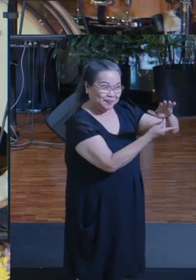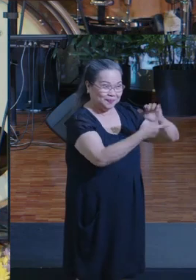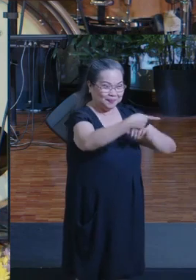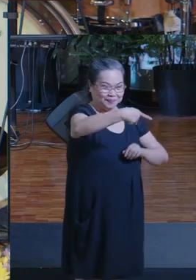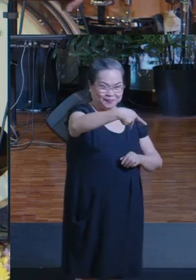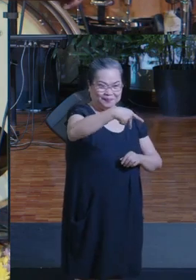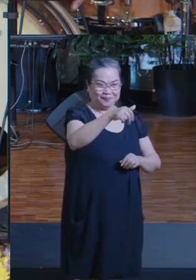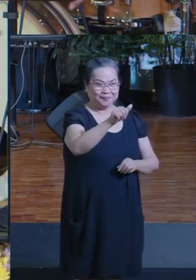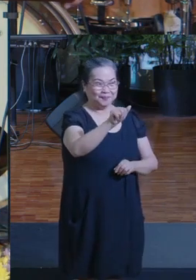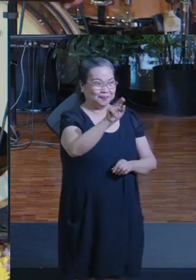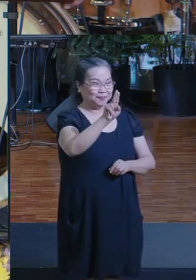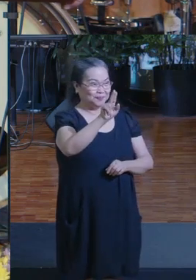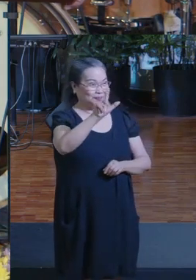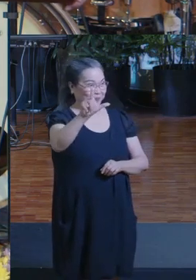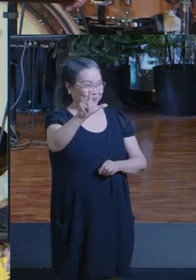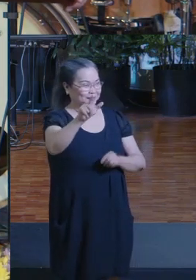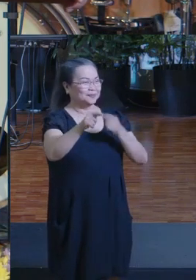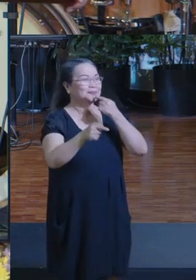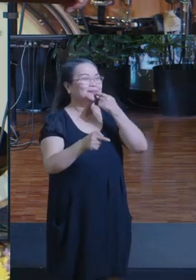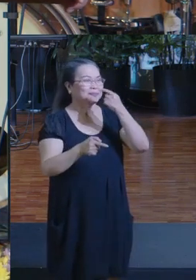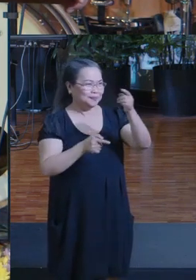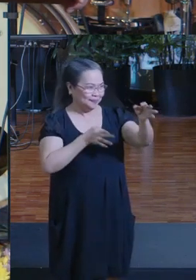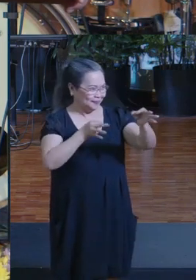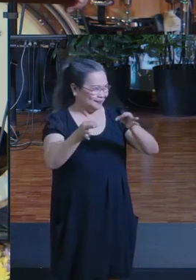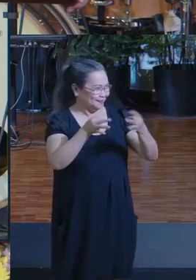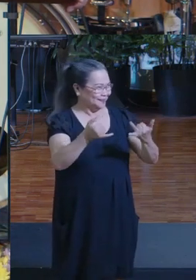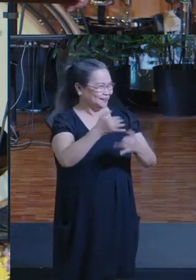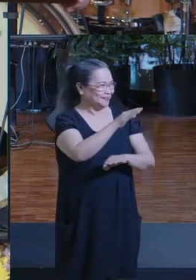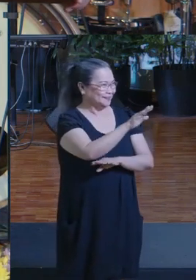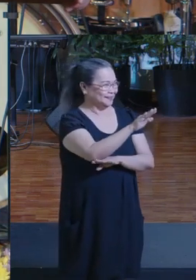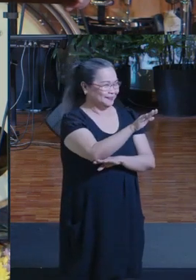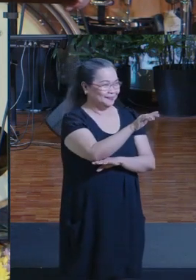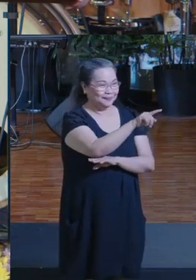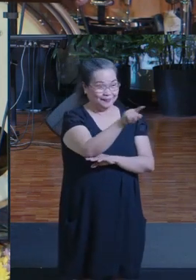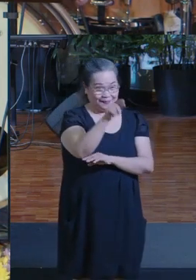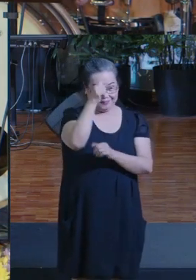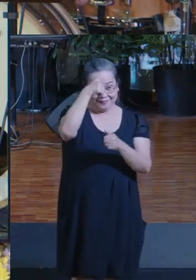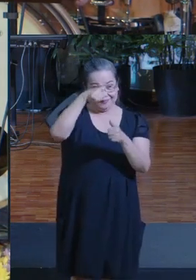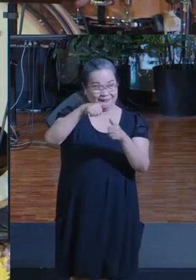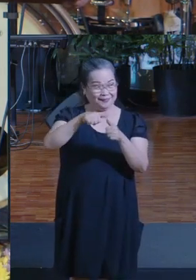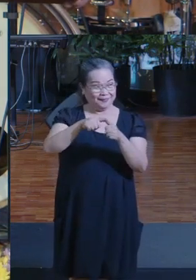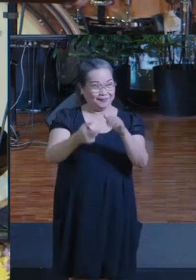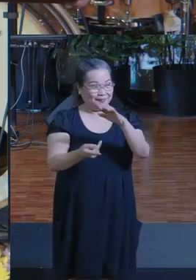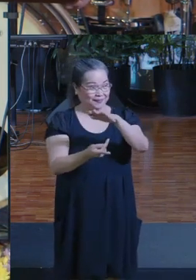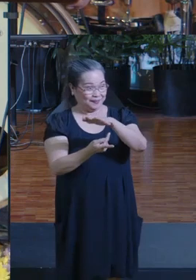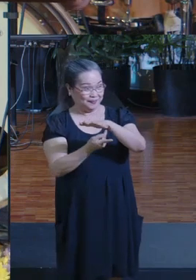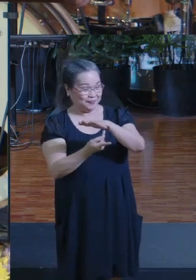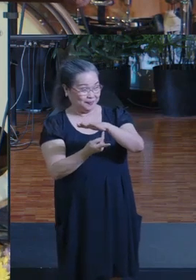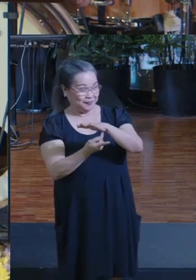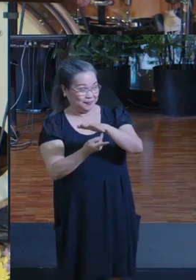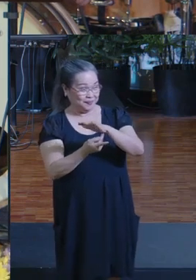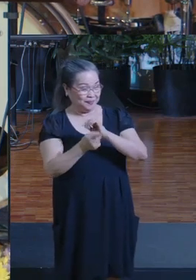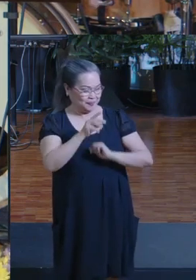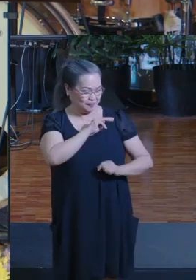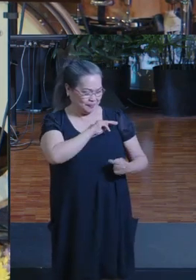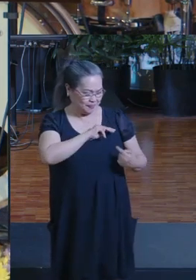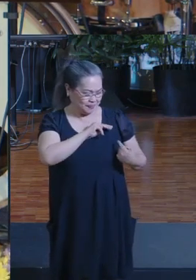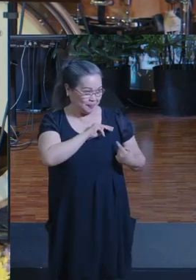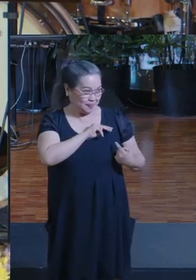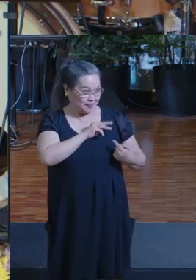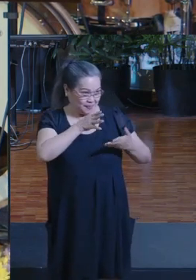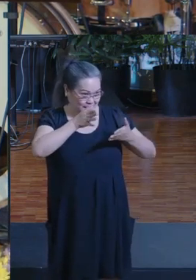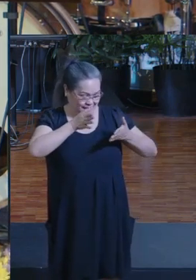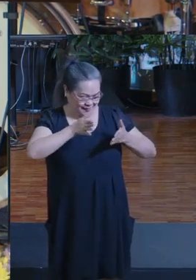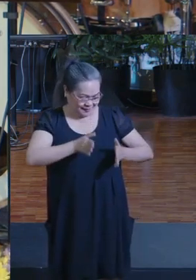talatang ating pag-aaralan sa hapong ito. Maalala ninyo na si Pablo ay isang misyonero